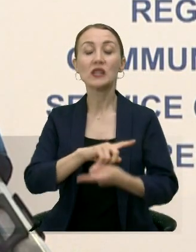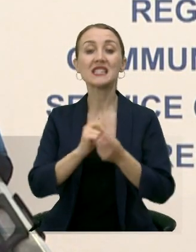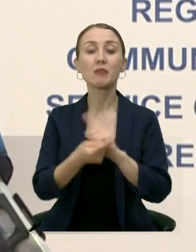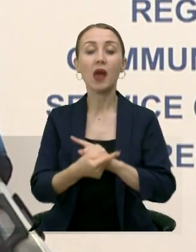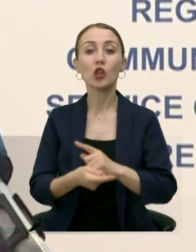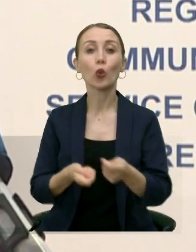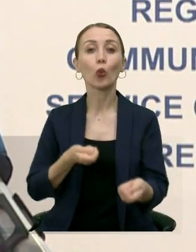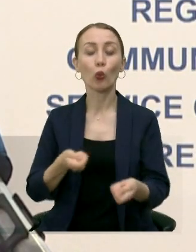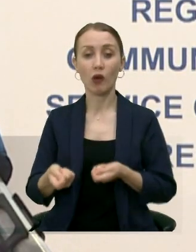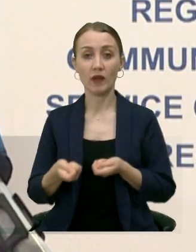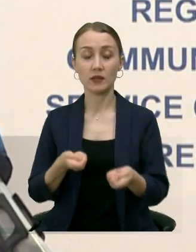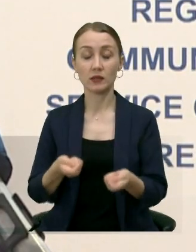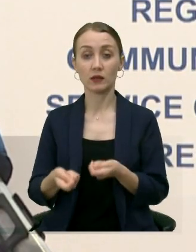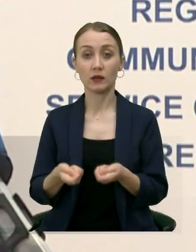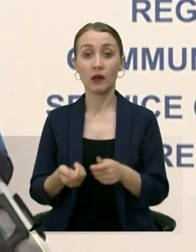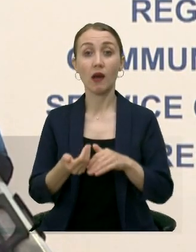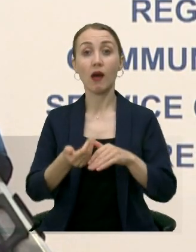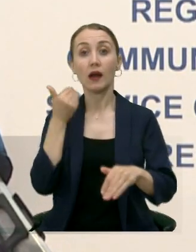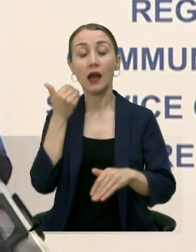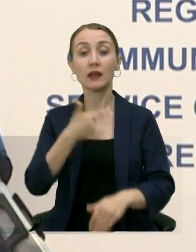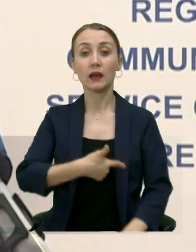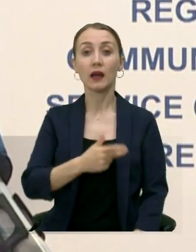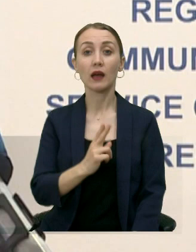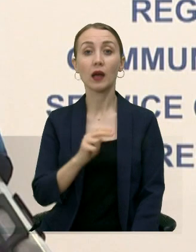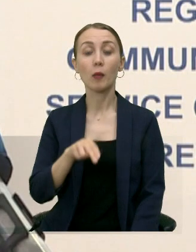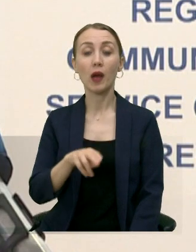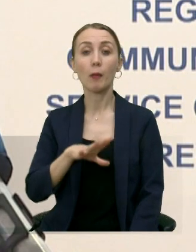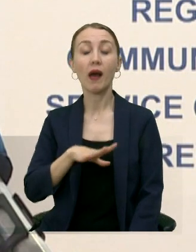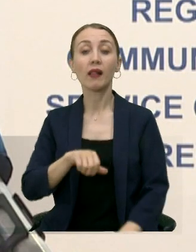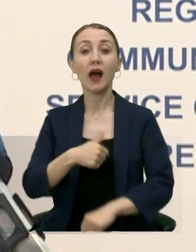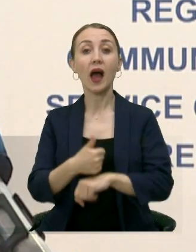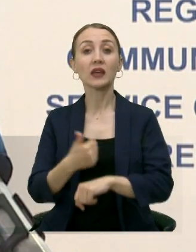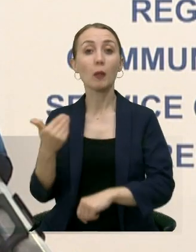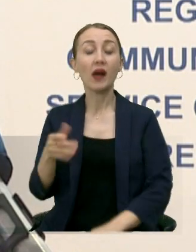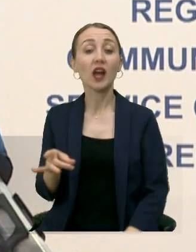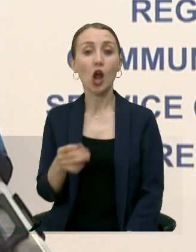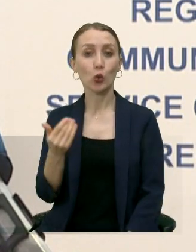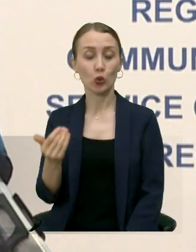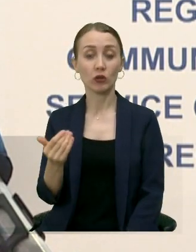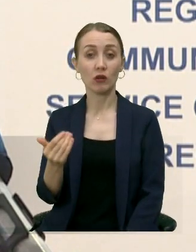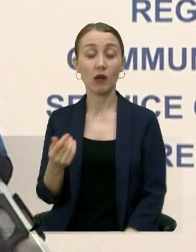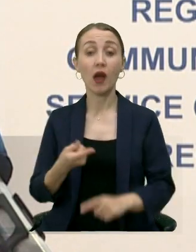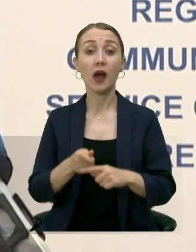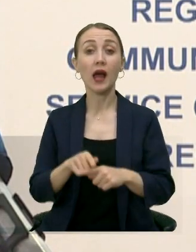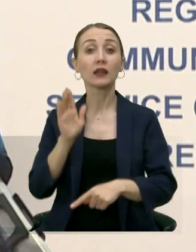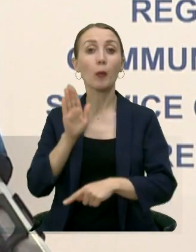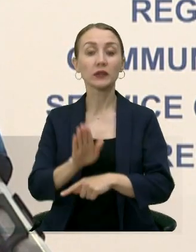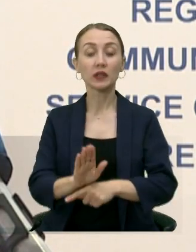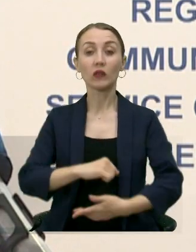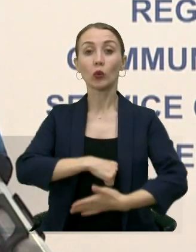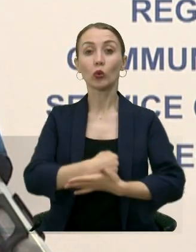руководства. То есть ранее это ГКП курировал акимат района напрямую. Этим постановлением было утверждено,